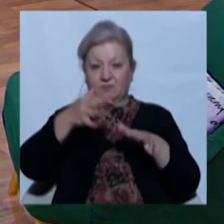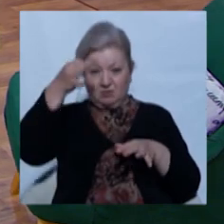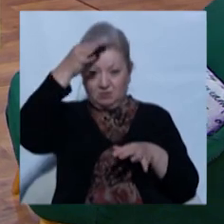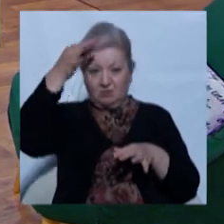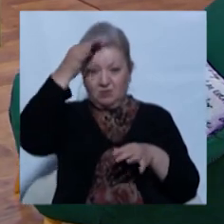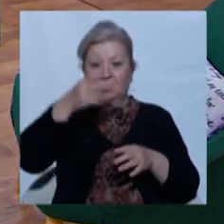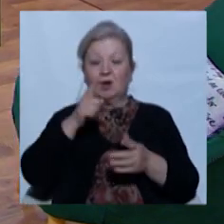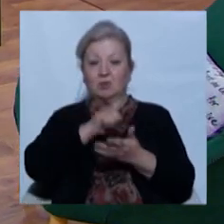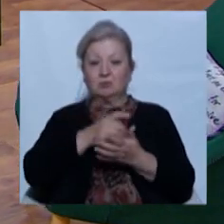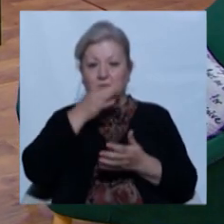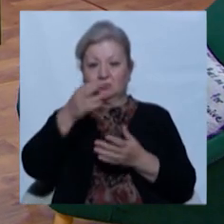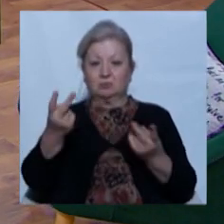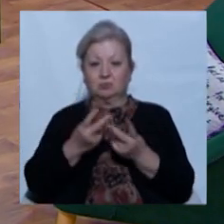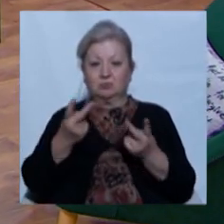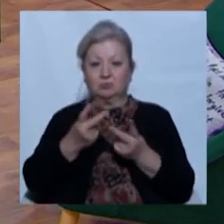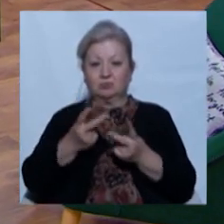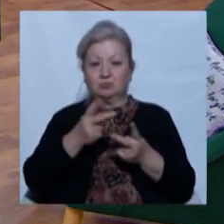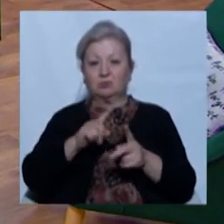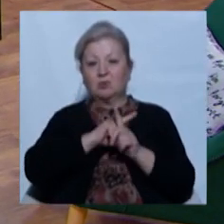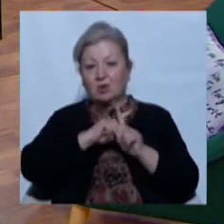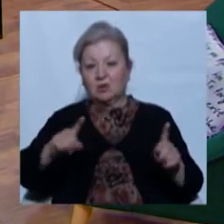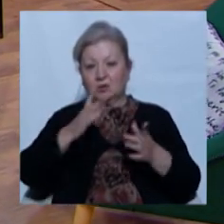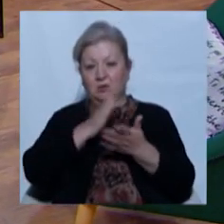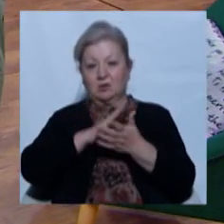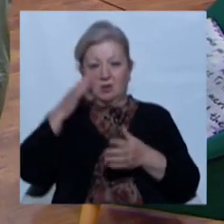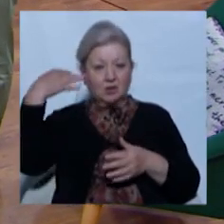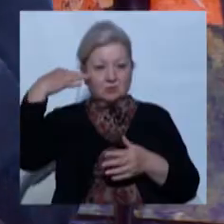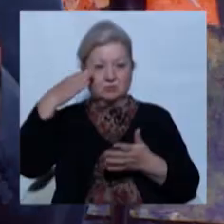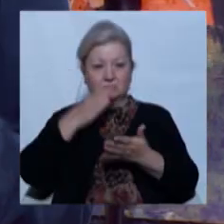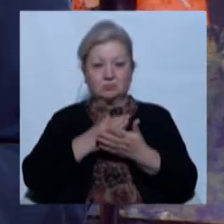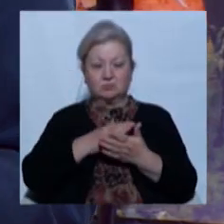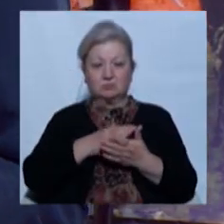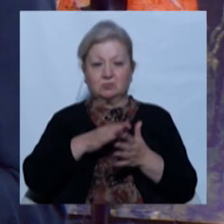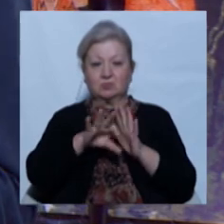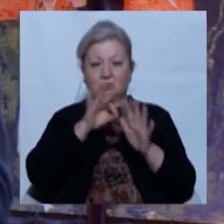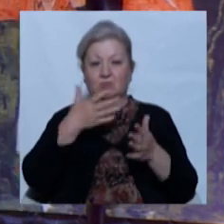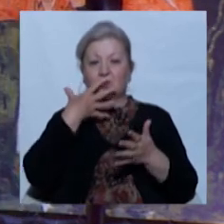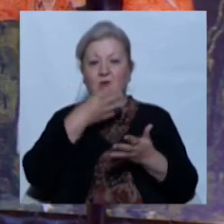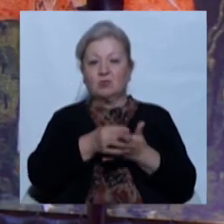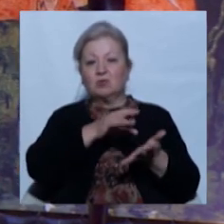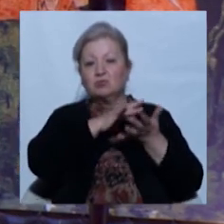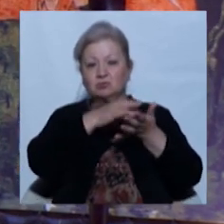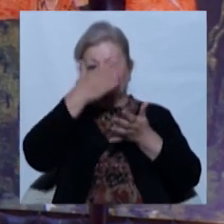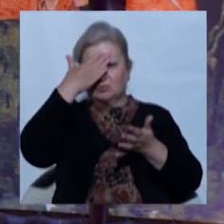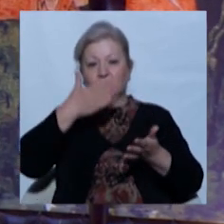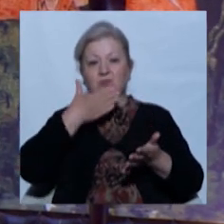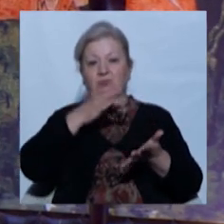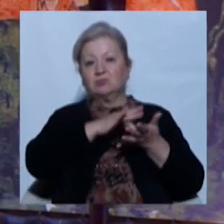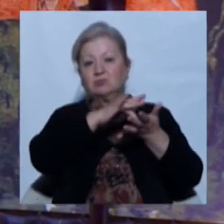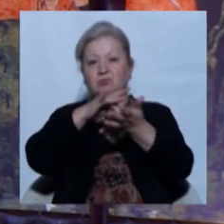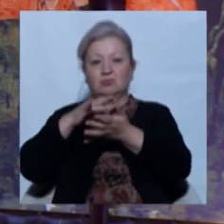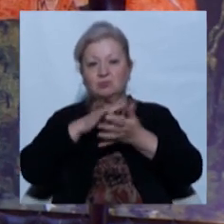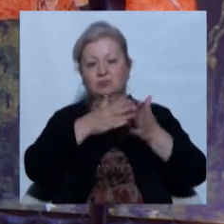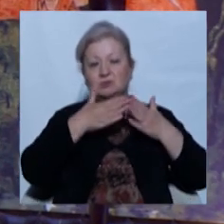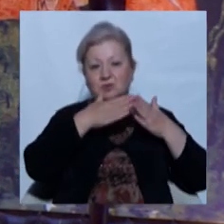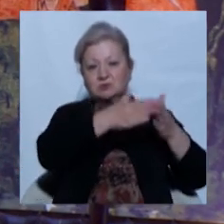რომ აჭარა არის განსაკუთრებით გამორჩეული თავისი საზაფხულო ტურიზმით და